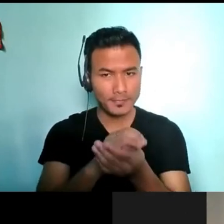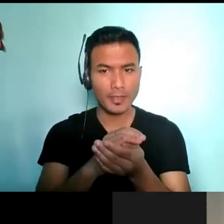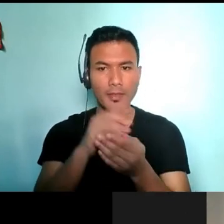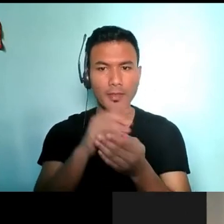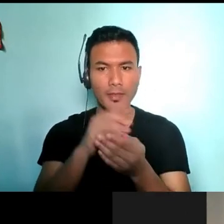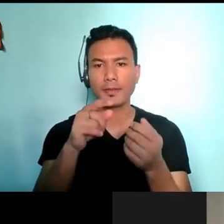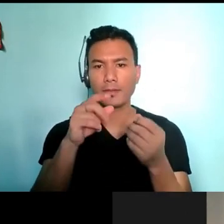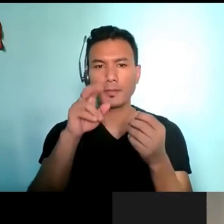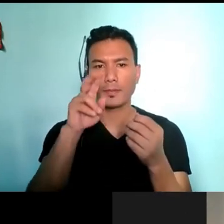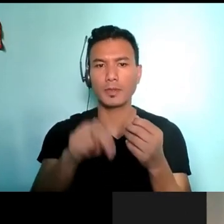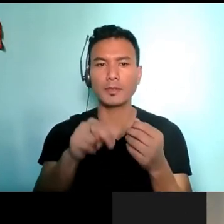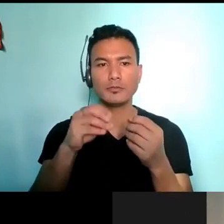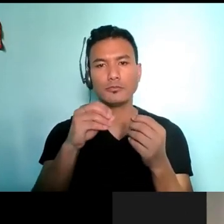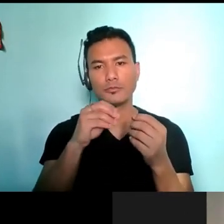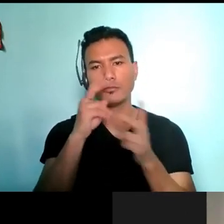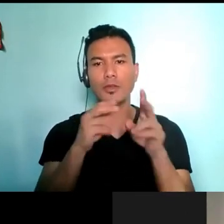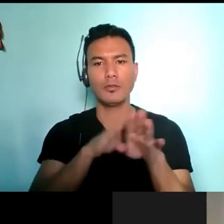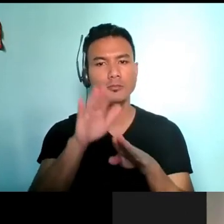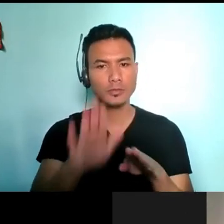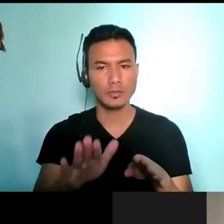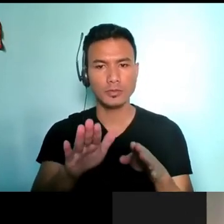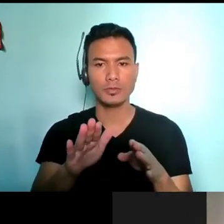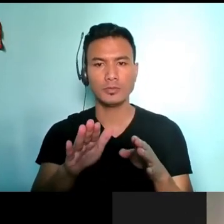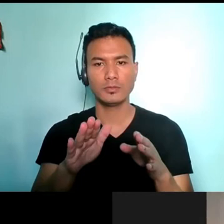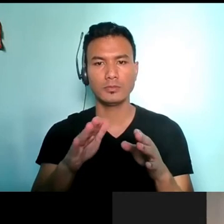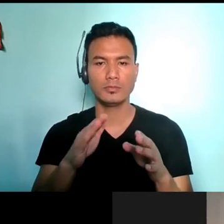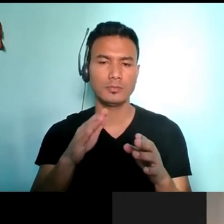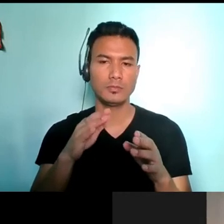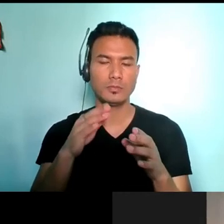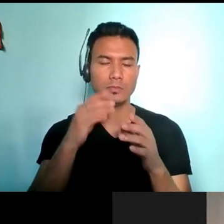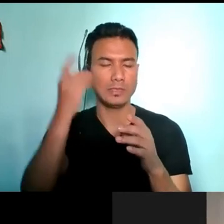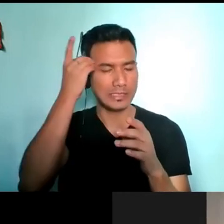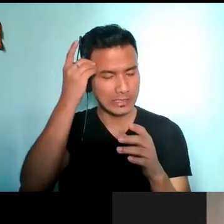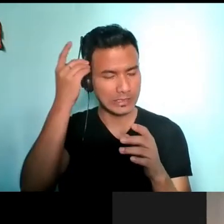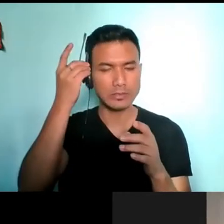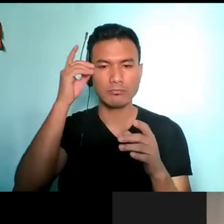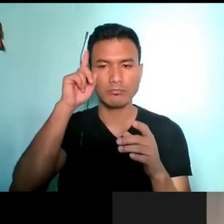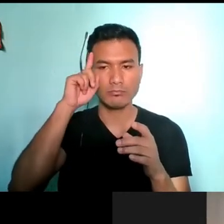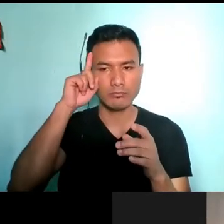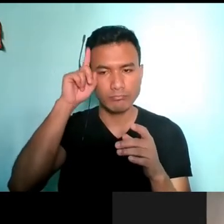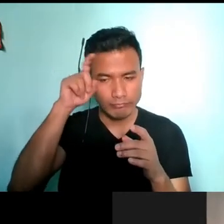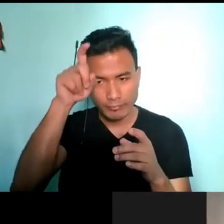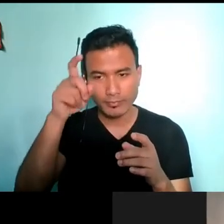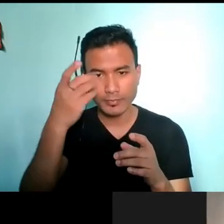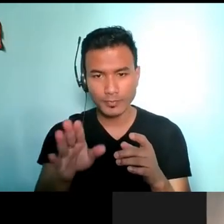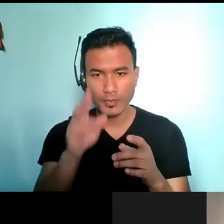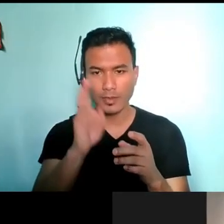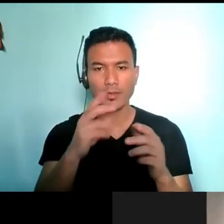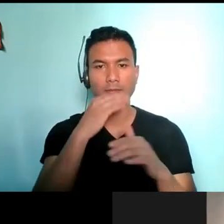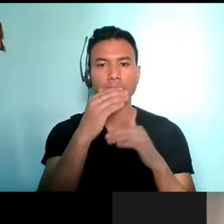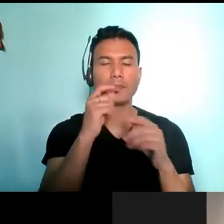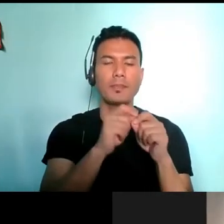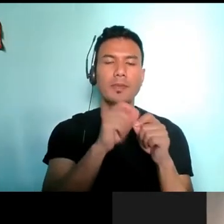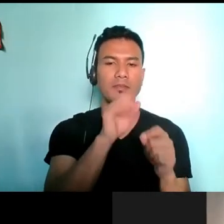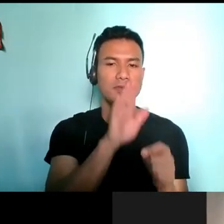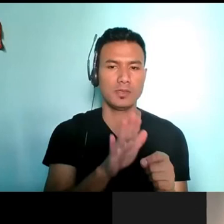प्यानिक अट्याकहरू एन्जाइटी डिसअर्डरको एउटा टाइप भयो प्यानिक त्यो डेभलप गरेको केसहरू मैले हेरिरहेको छु अर्को यदि